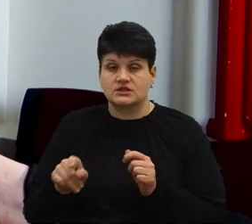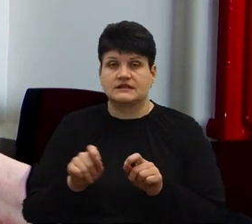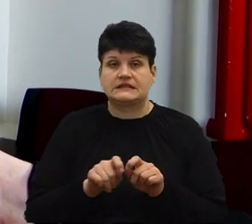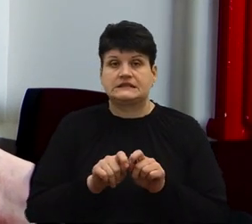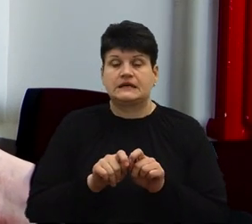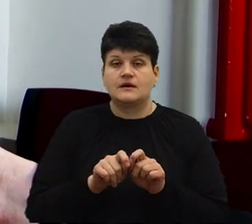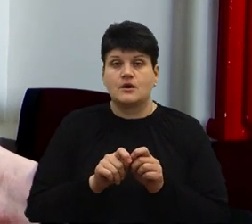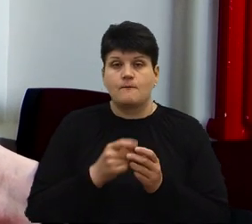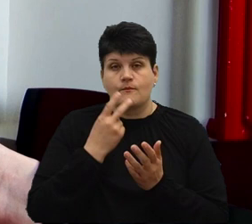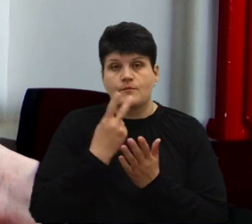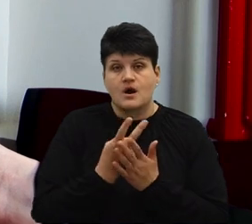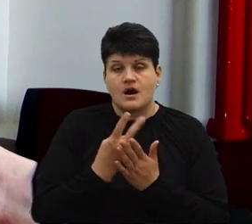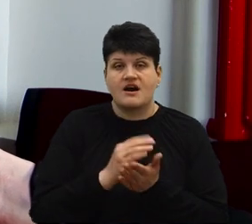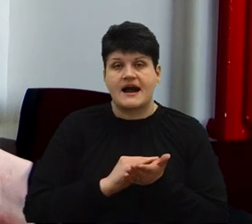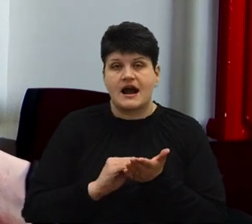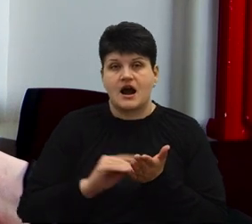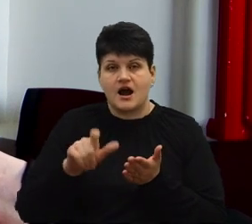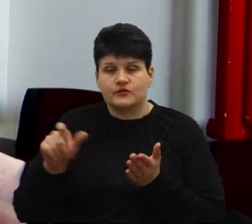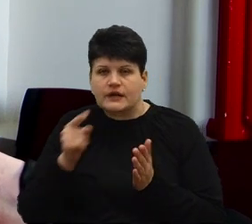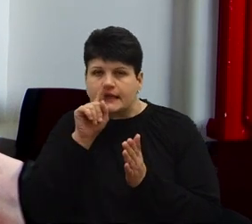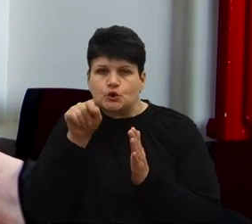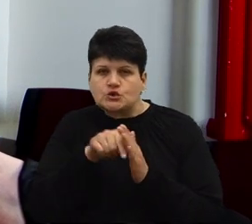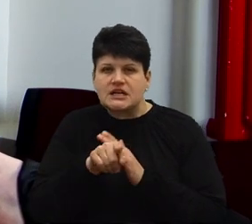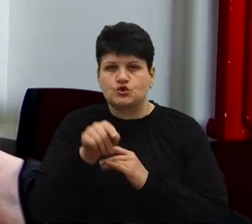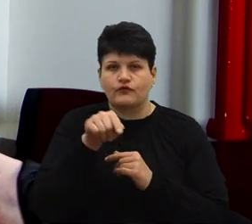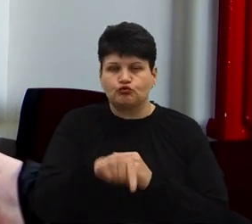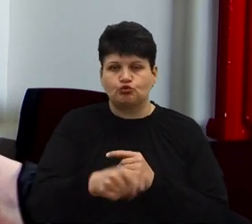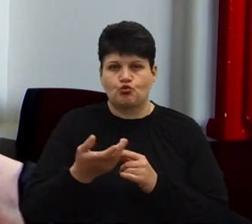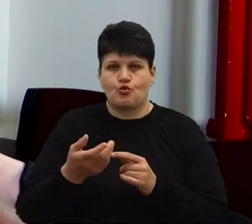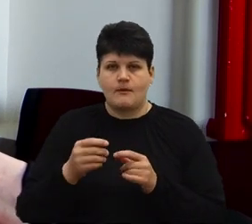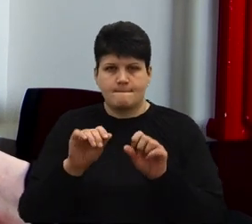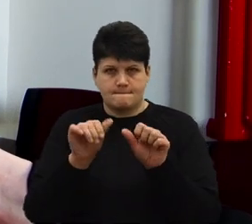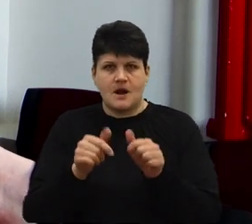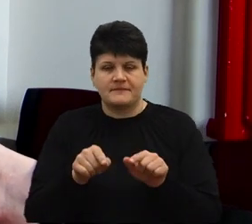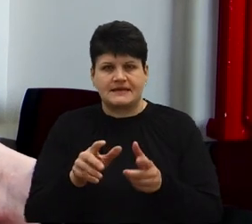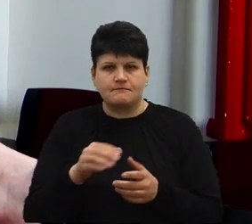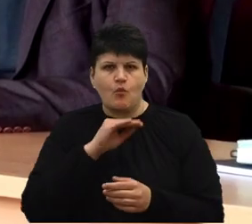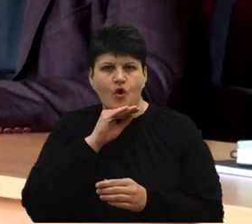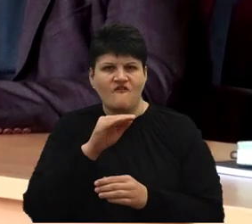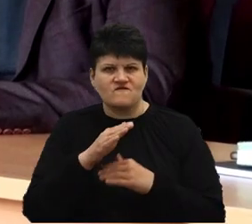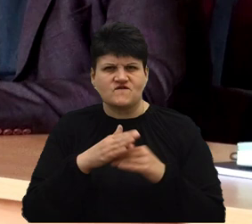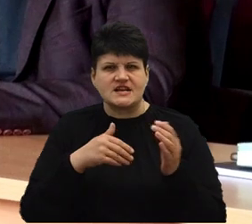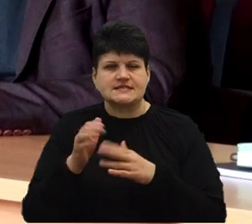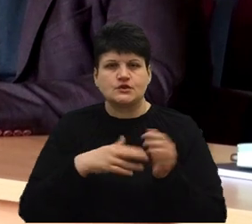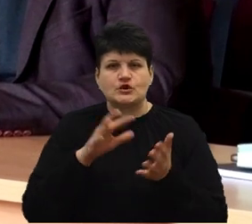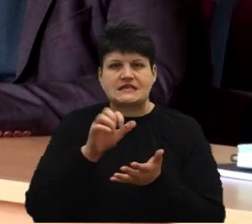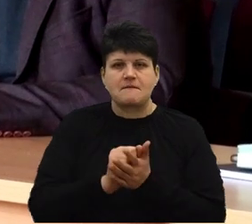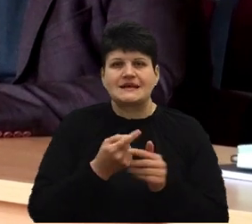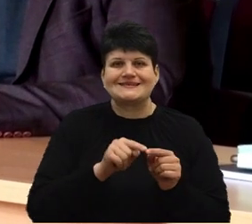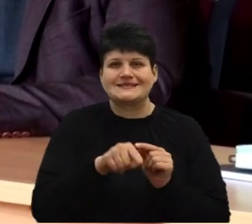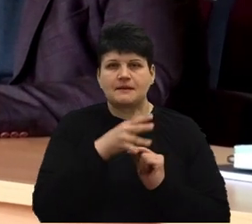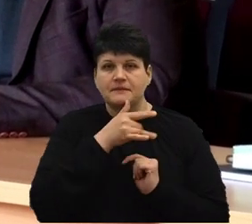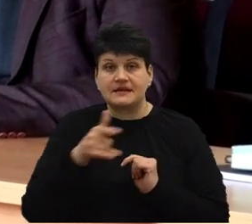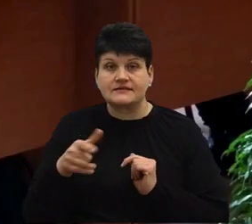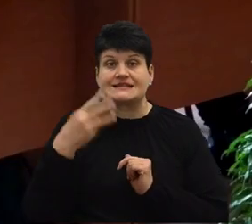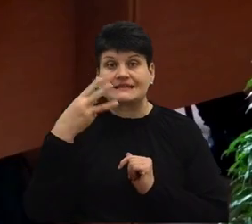автор який досліджував ту пам'ятку і професійно займається цим періодом хто краще скаже археологи за 30